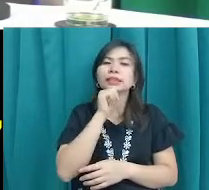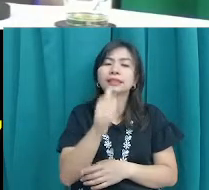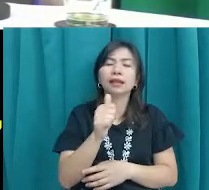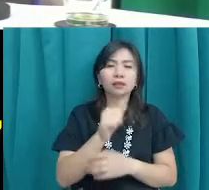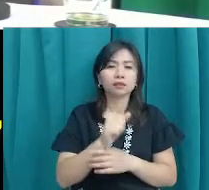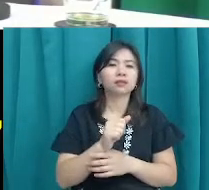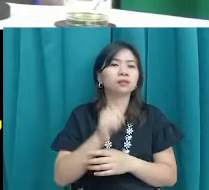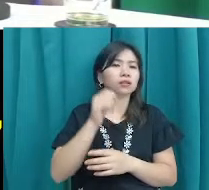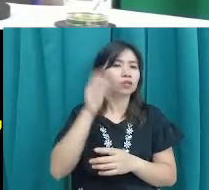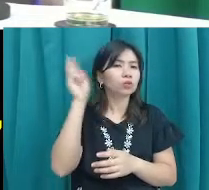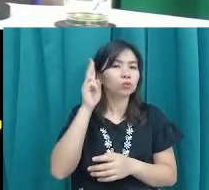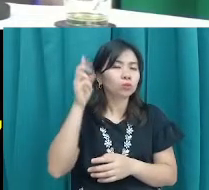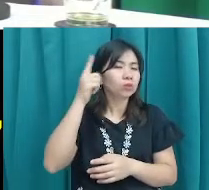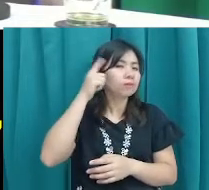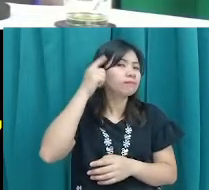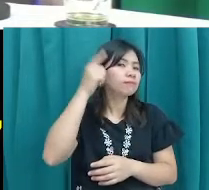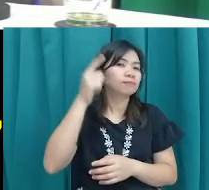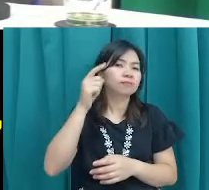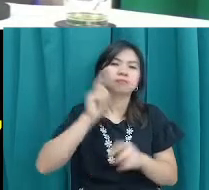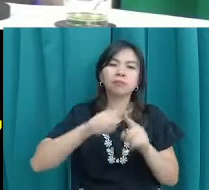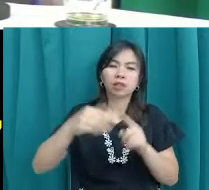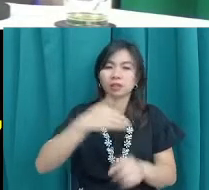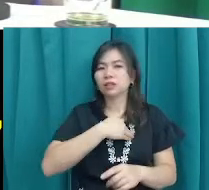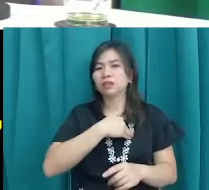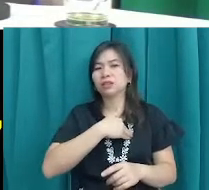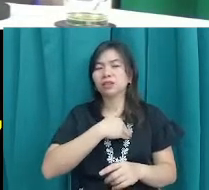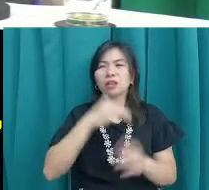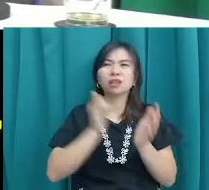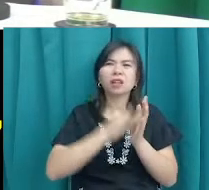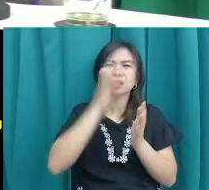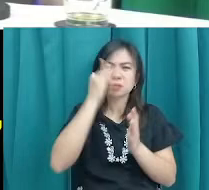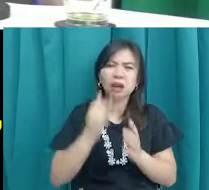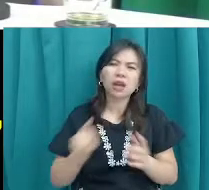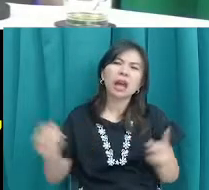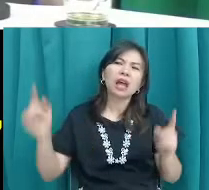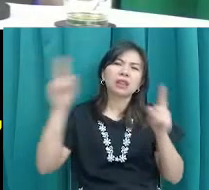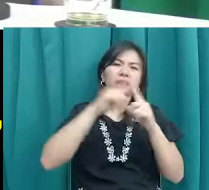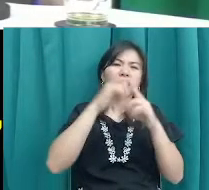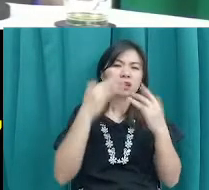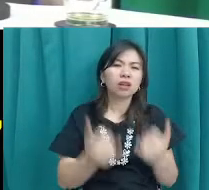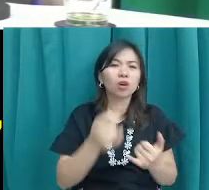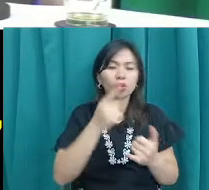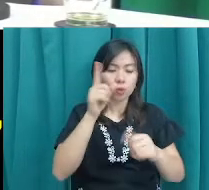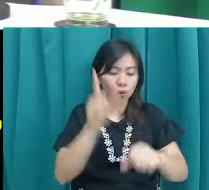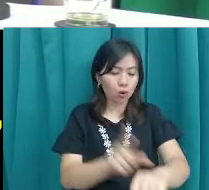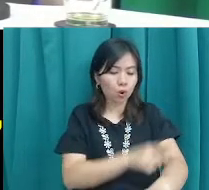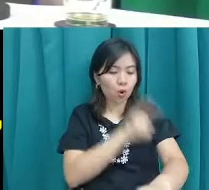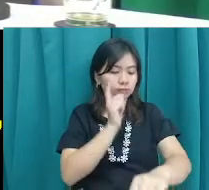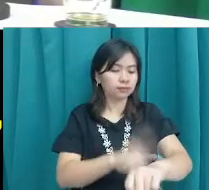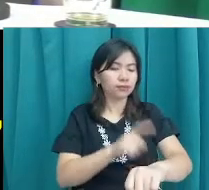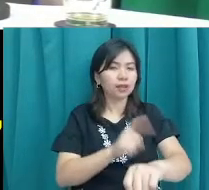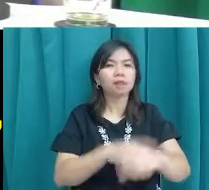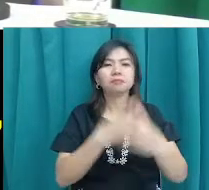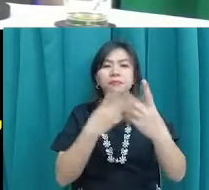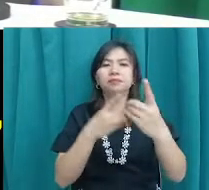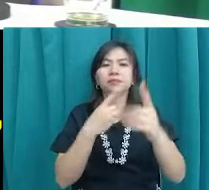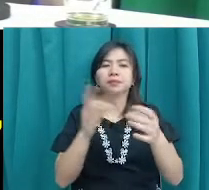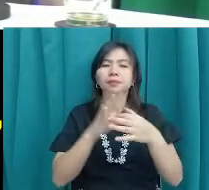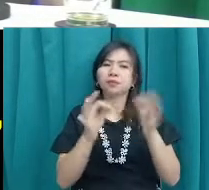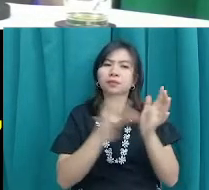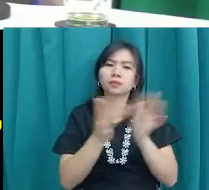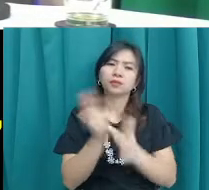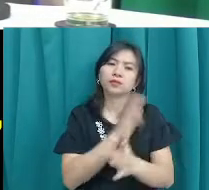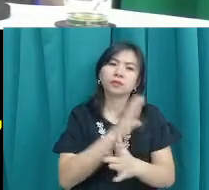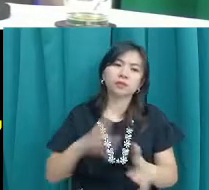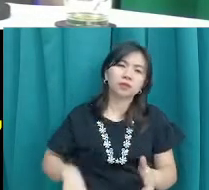disipulo, hanggang ngayon, exceeding sorrowful ka pa rin. Ikaw na may titulo, the best ka eh. Sa'yo na yan. Ilagay mo sa taas